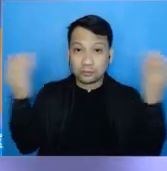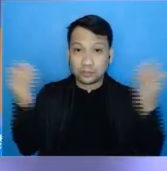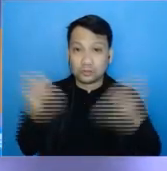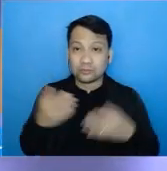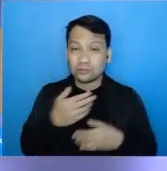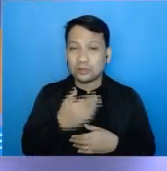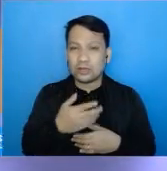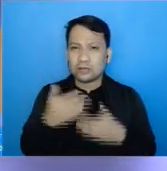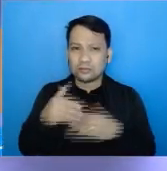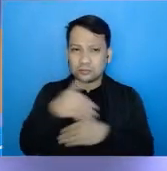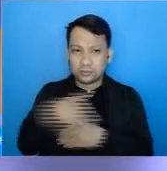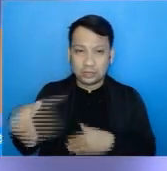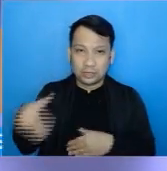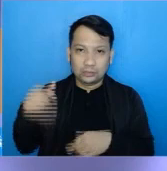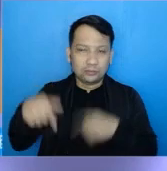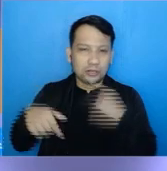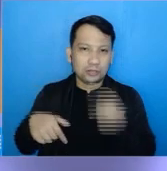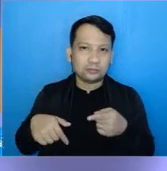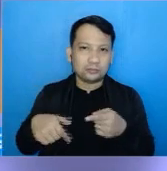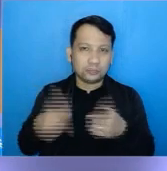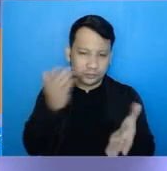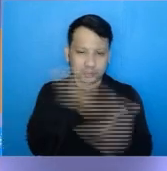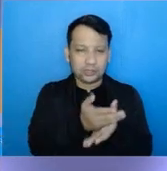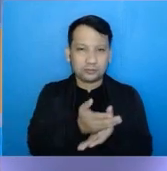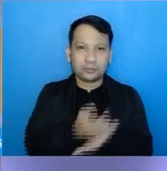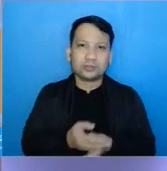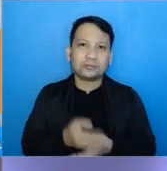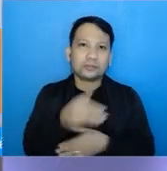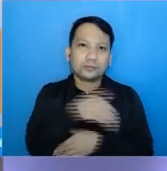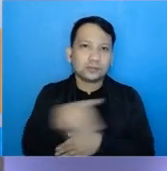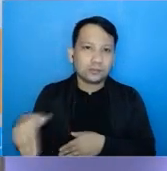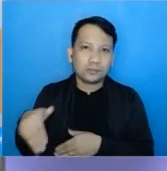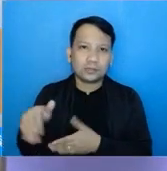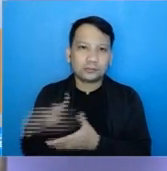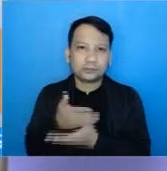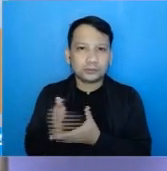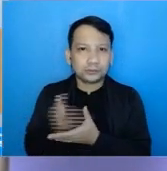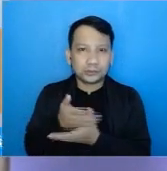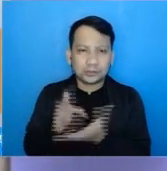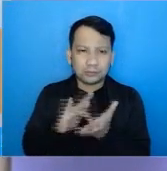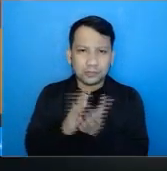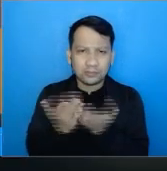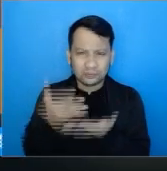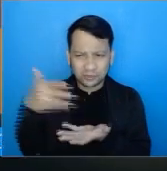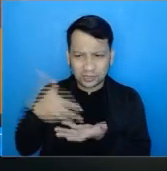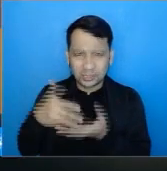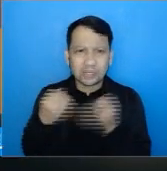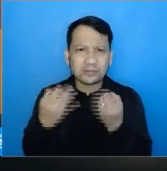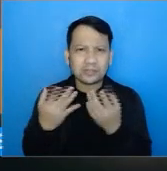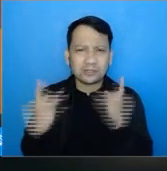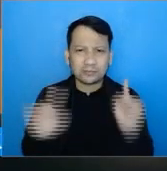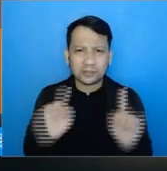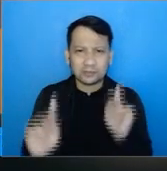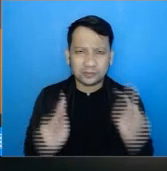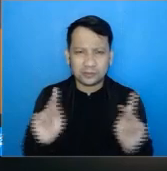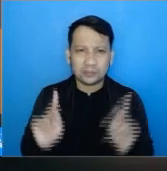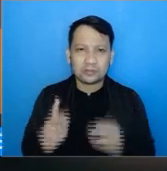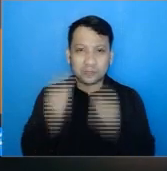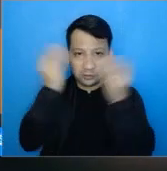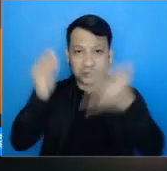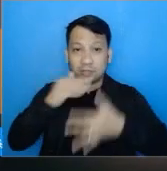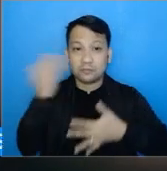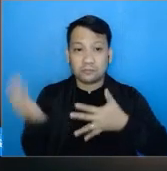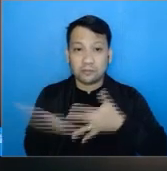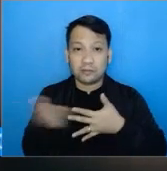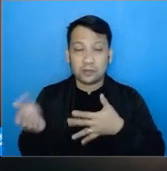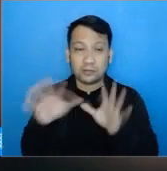kinagabihan nung araw ding yun, nagdaos pa pala ng Bible study kung saan marami rin ang dumalo. Kaya naman nagsampa na rin ng kaso ang barangay